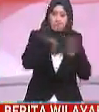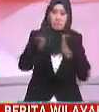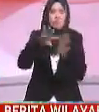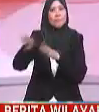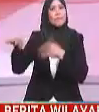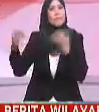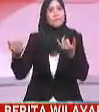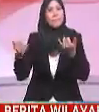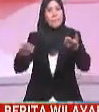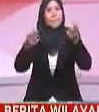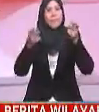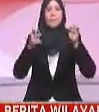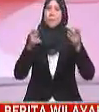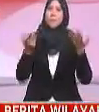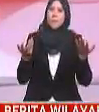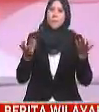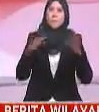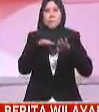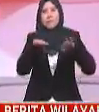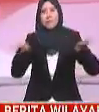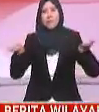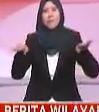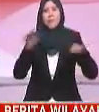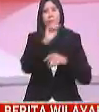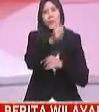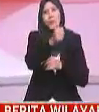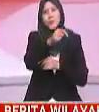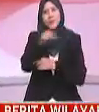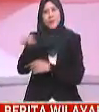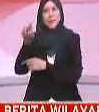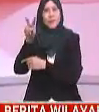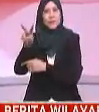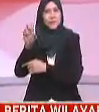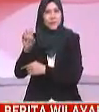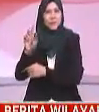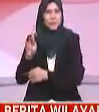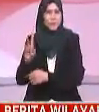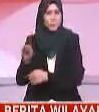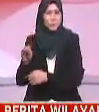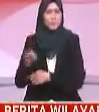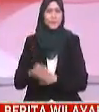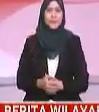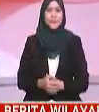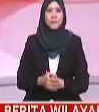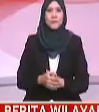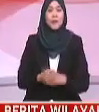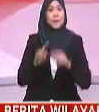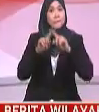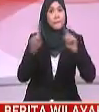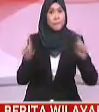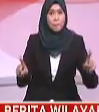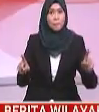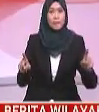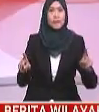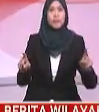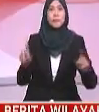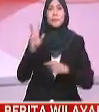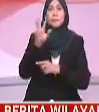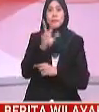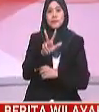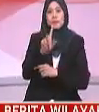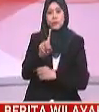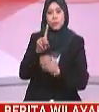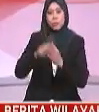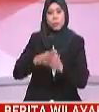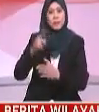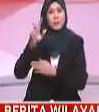dengan kelajuan yang agak lemah, iaitu sekitar 10 hingga 20 km sejam. Namun demikian, menjelang 31